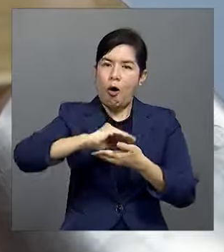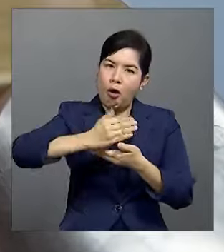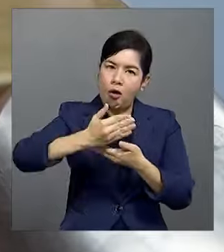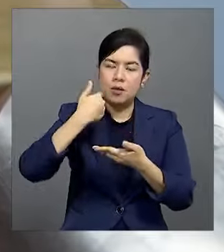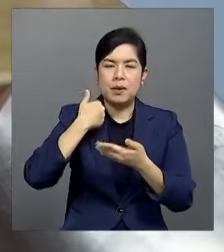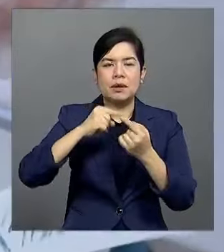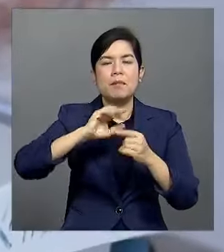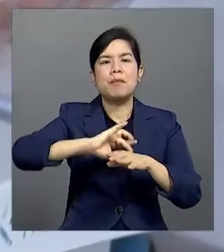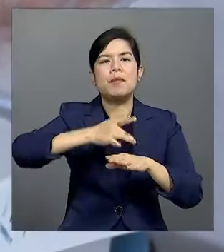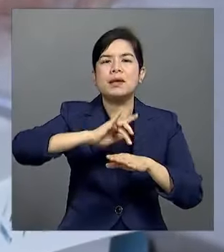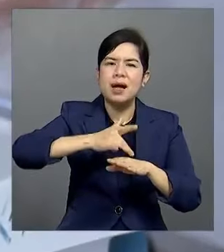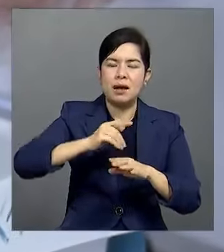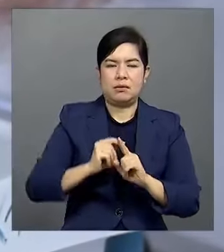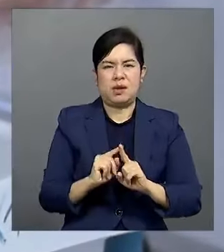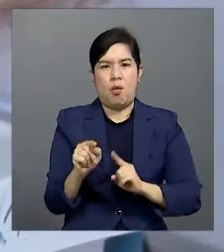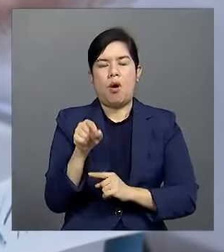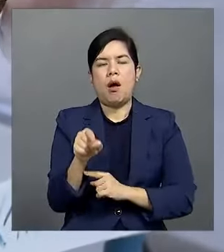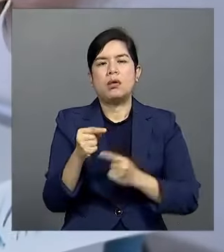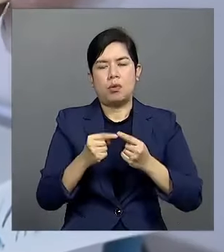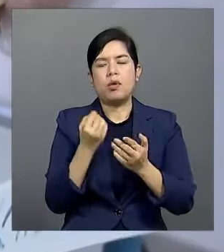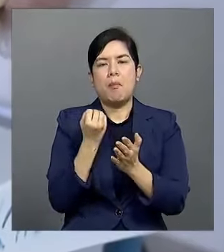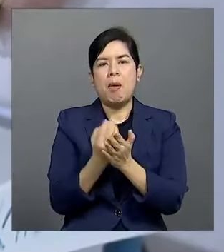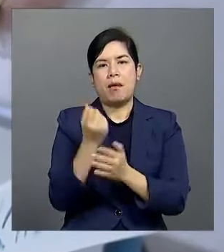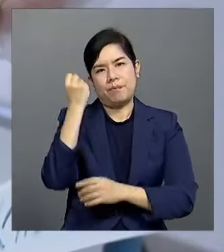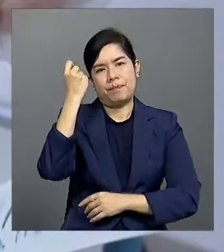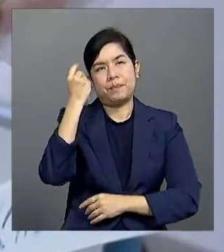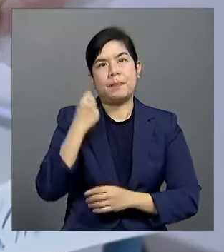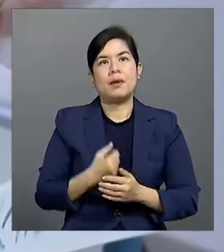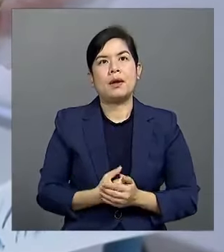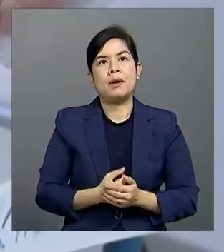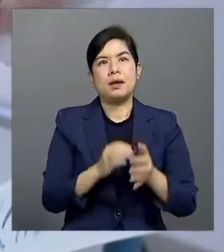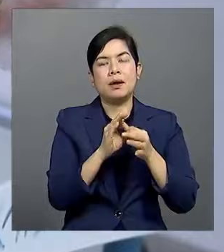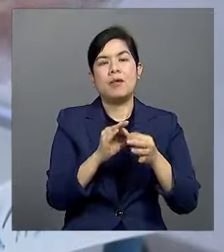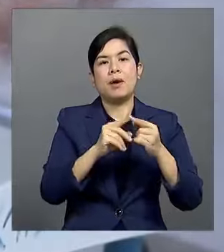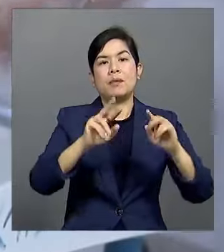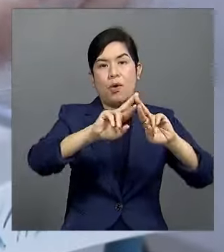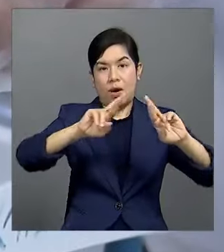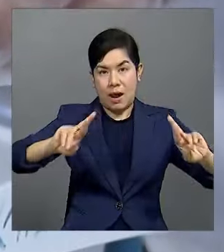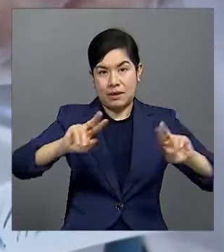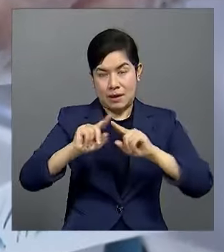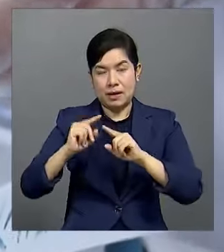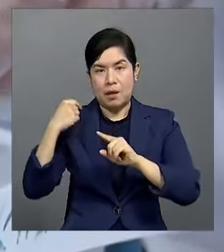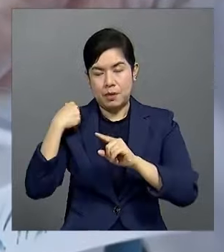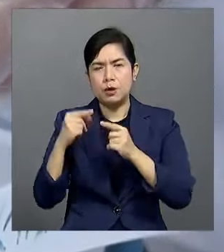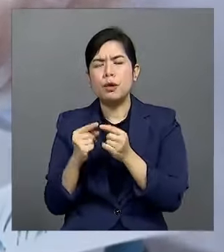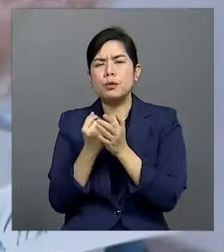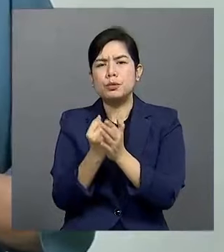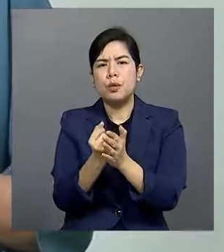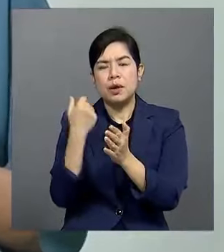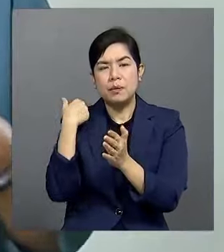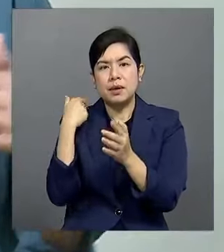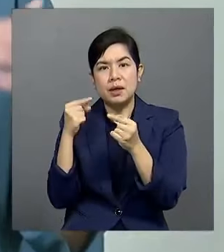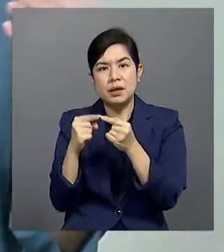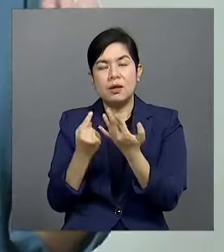าราคาเนี่ยยังสูงอยู่ฉะนั้นเนี่ยธุรกิจแพลตฟอร์มเนี่ยก็จะเข้ามาช่วยเจรจาต่อรองกับซัพพลายเออร์